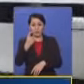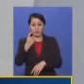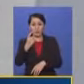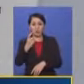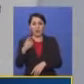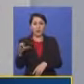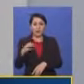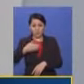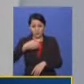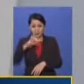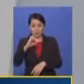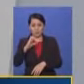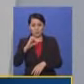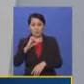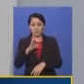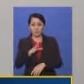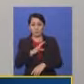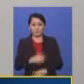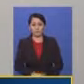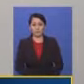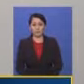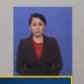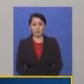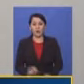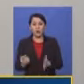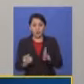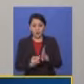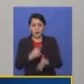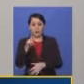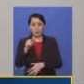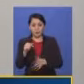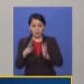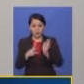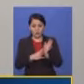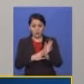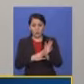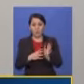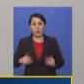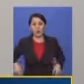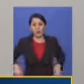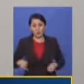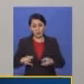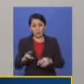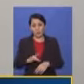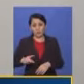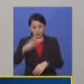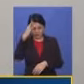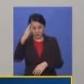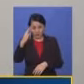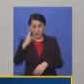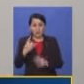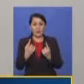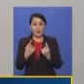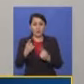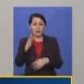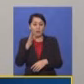распивать похищенное из магазина горячительное. Начато досудебное расследование по статье 191, часть 1 Уголовного кодекса Республики Казахстан. В настоящее